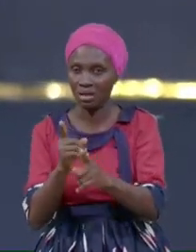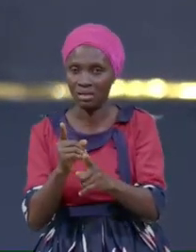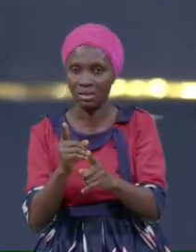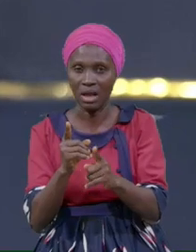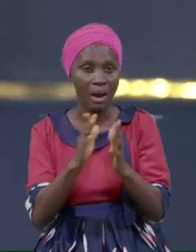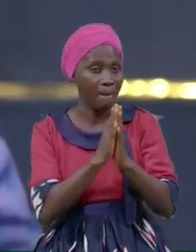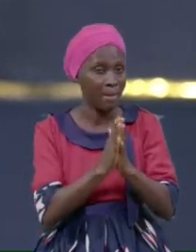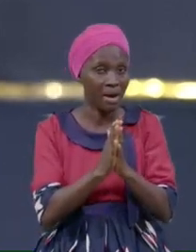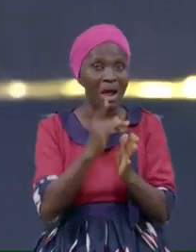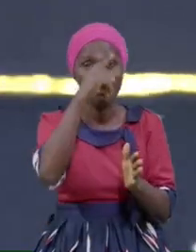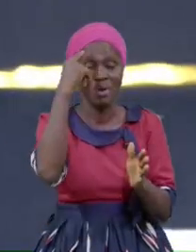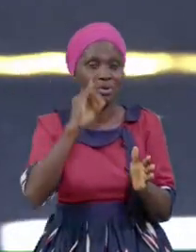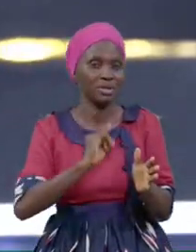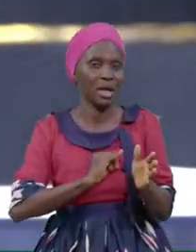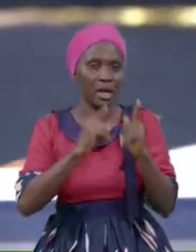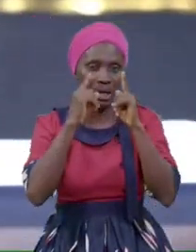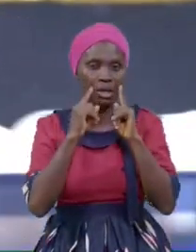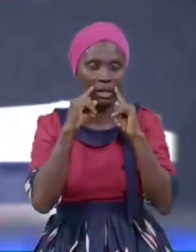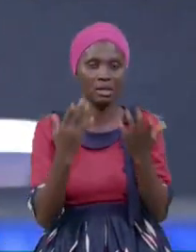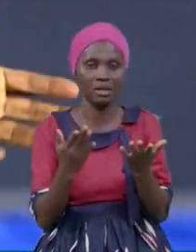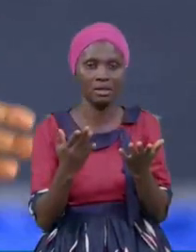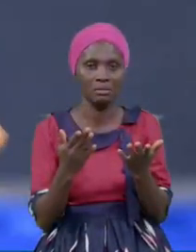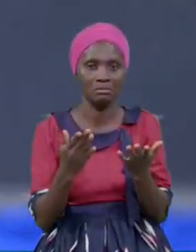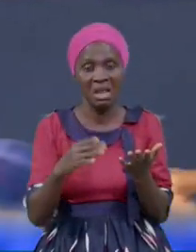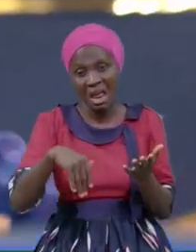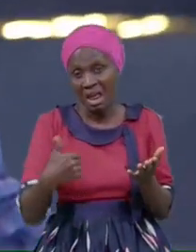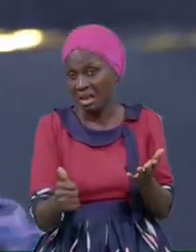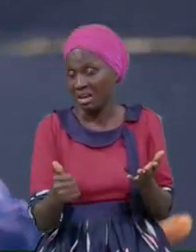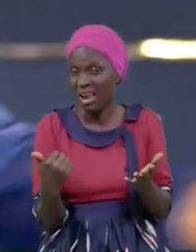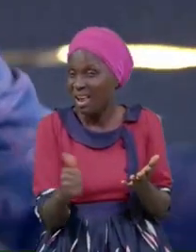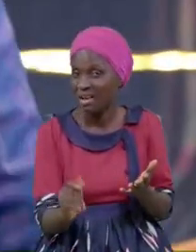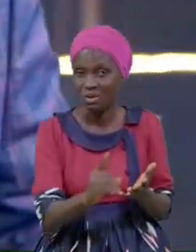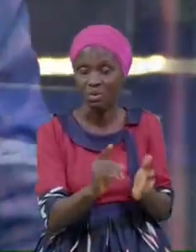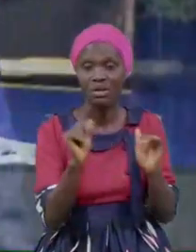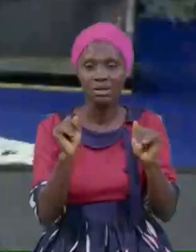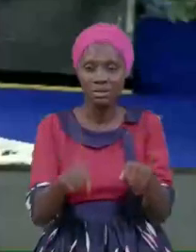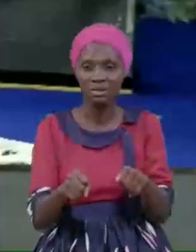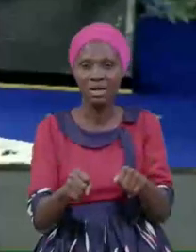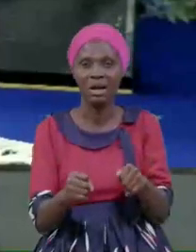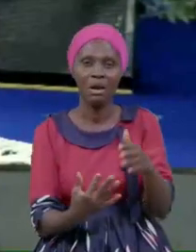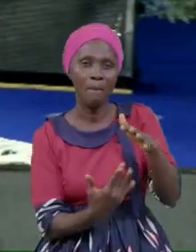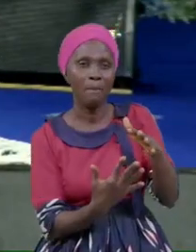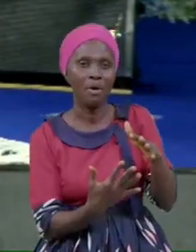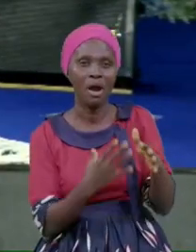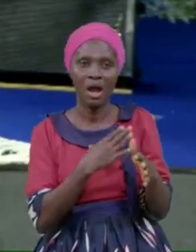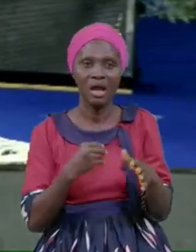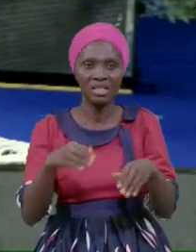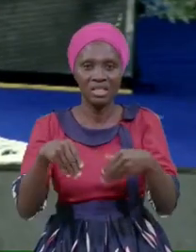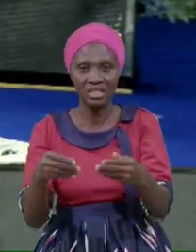que je pleure. Et quelqu'un peut brûler ceci, brûler cela, donner ceci ou donner